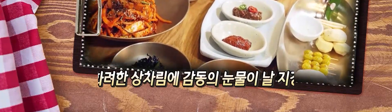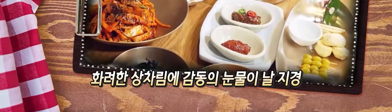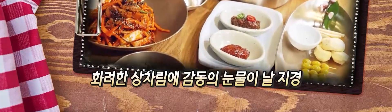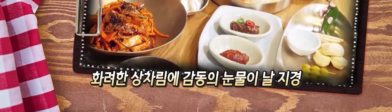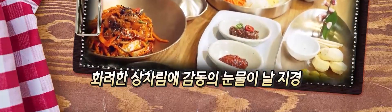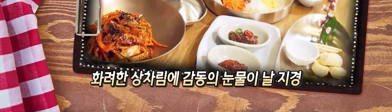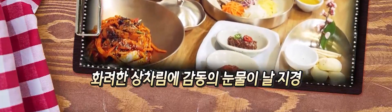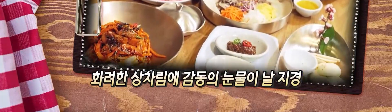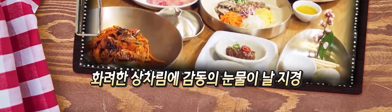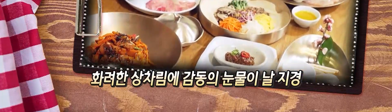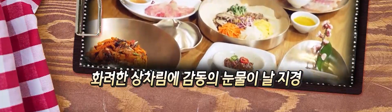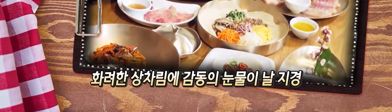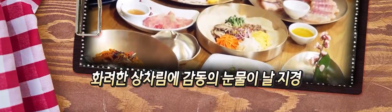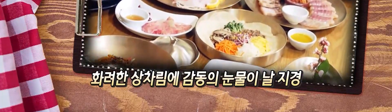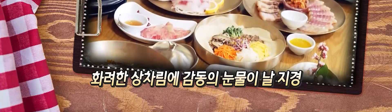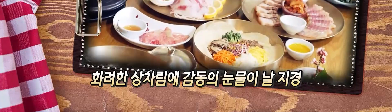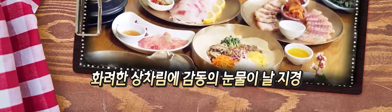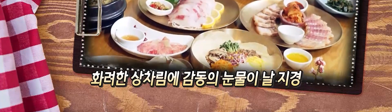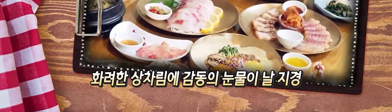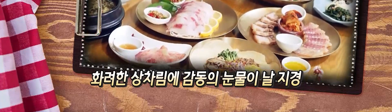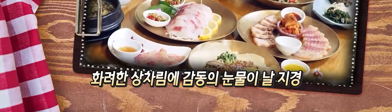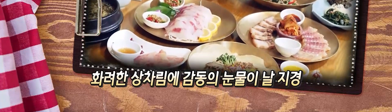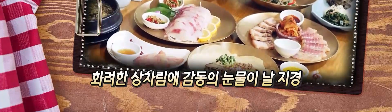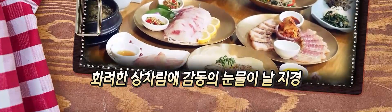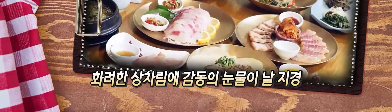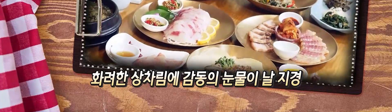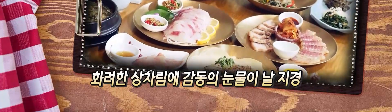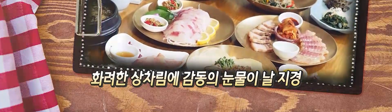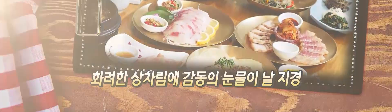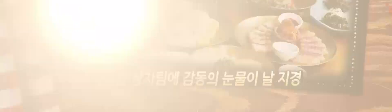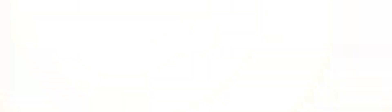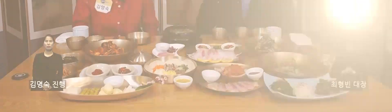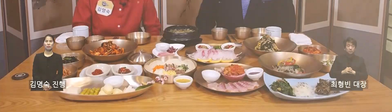으 으